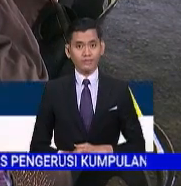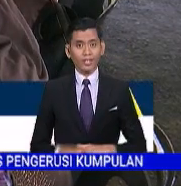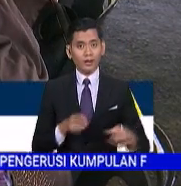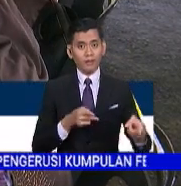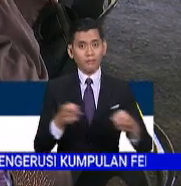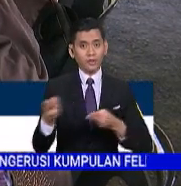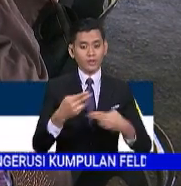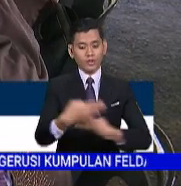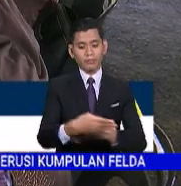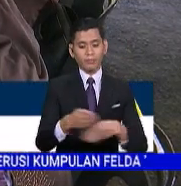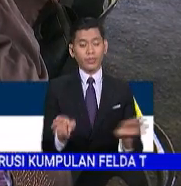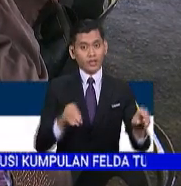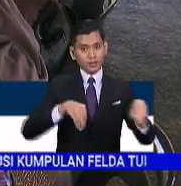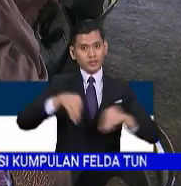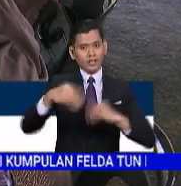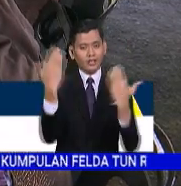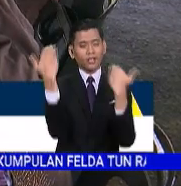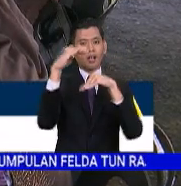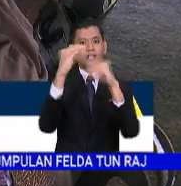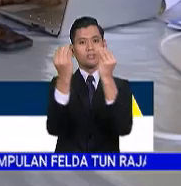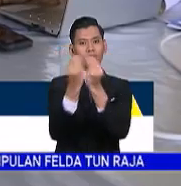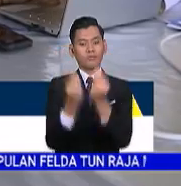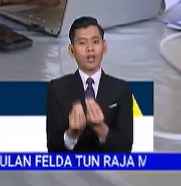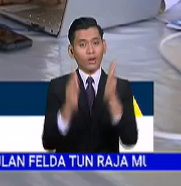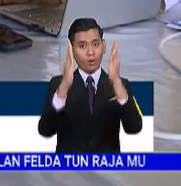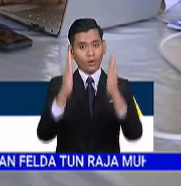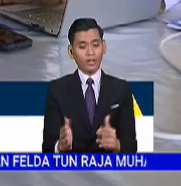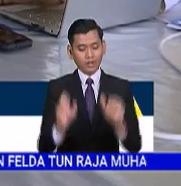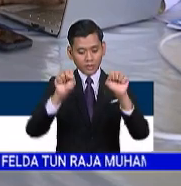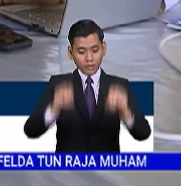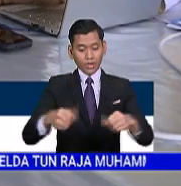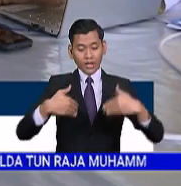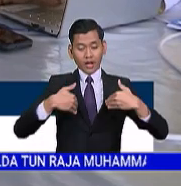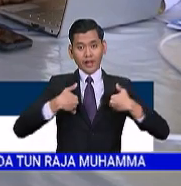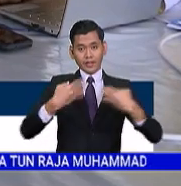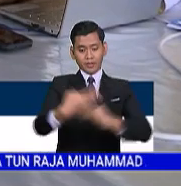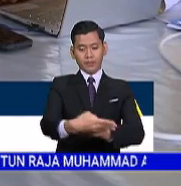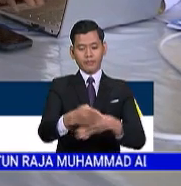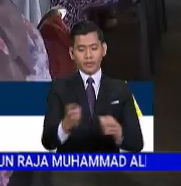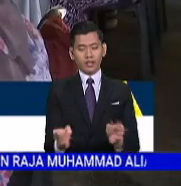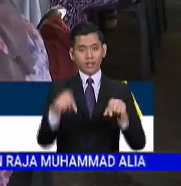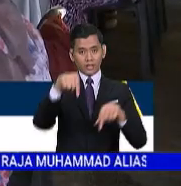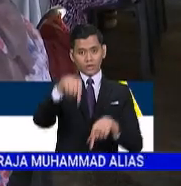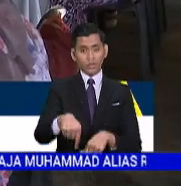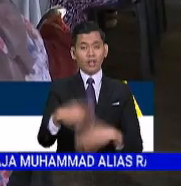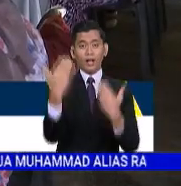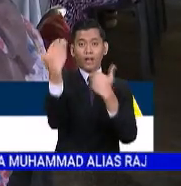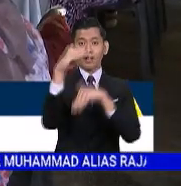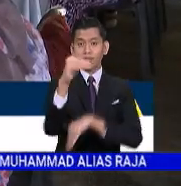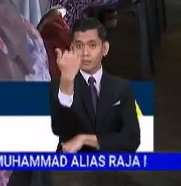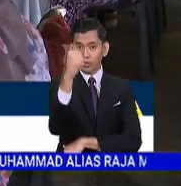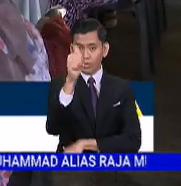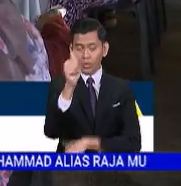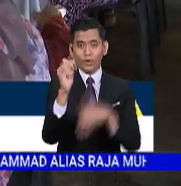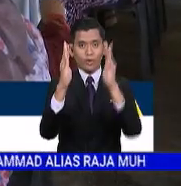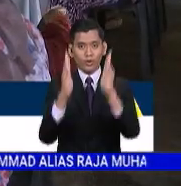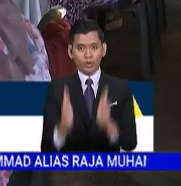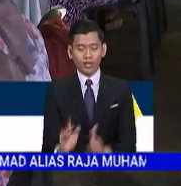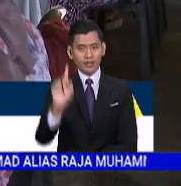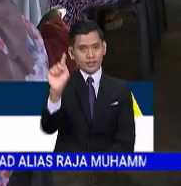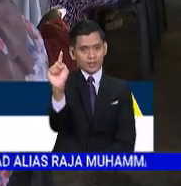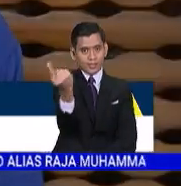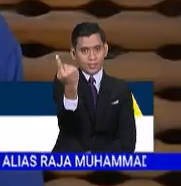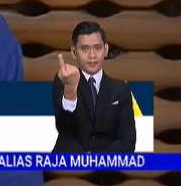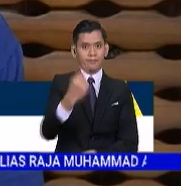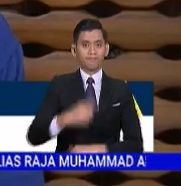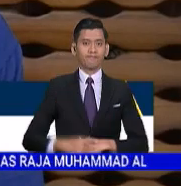Pengurusan bilik gerakan turut menghadkan jumlah jentera yang boleh berada di kawasan itu kepada 10 individu sahaja pada satu-satu